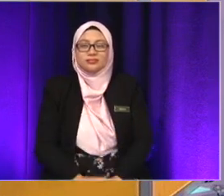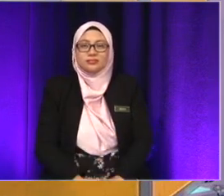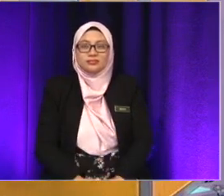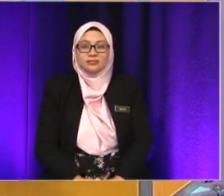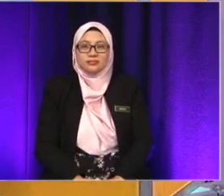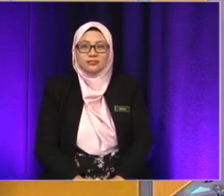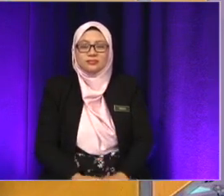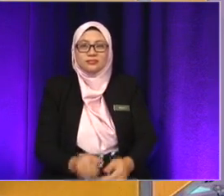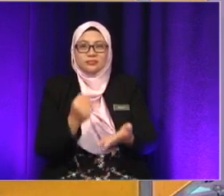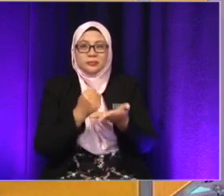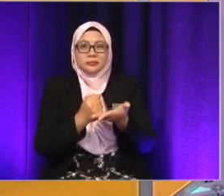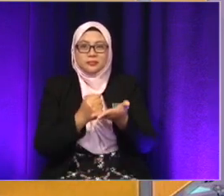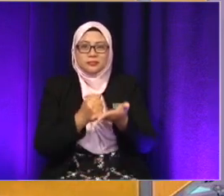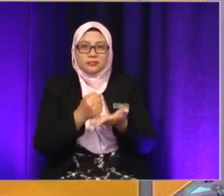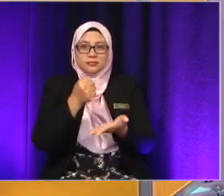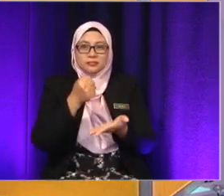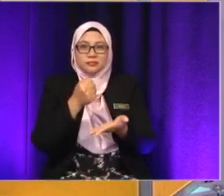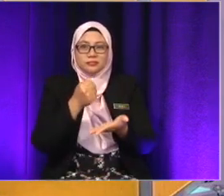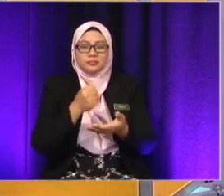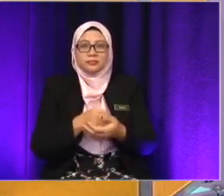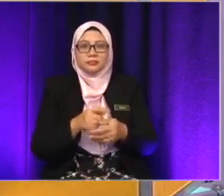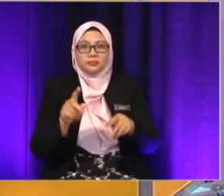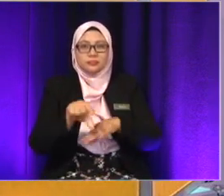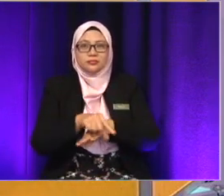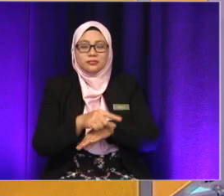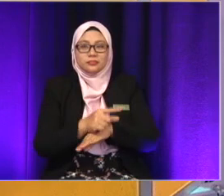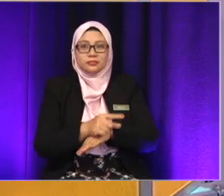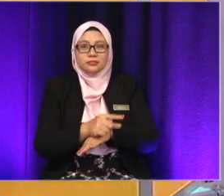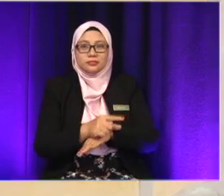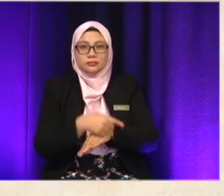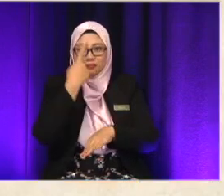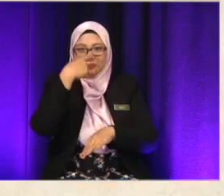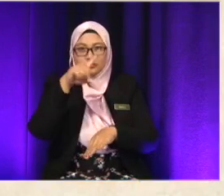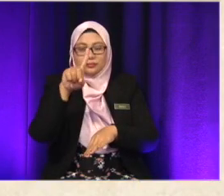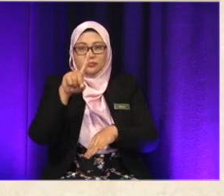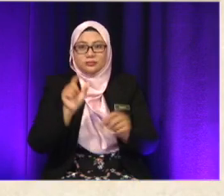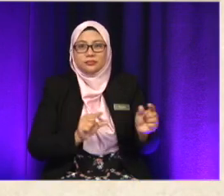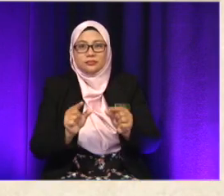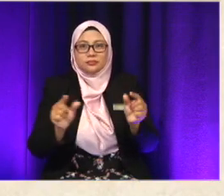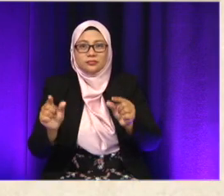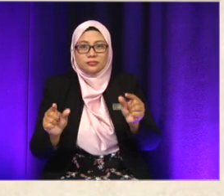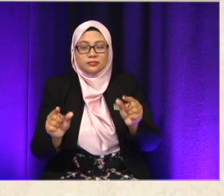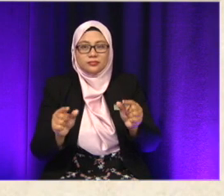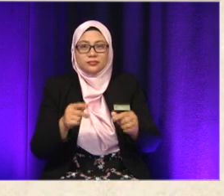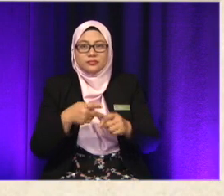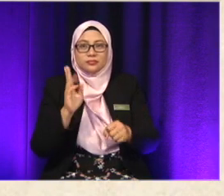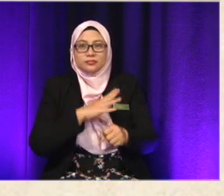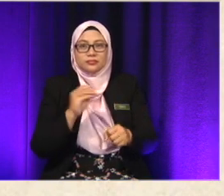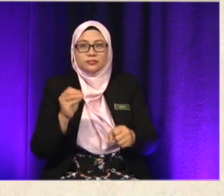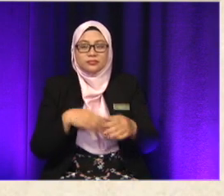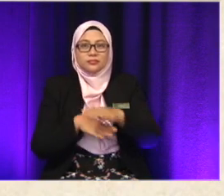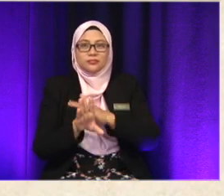Okey, silinder. Jadi silinder ni kegunaan dia kalau tengok pada yang tadi tu dia adalah untuk pergerakan linear keluar dan masuk. Di